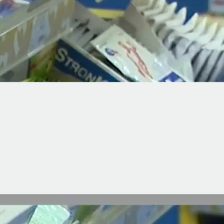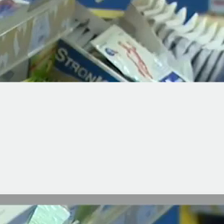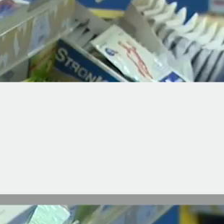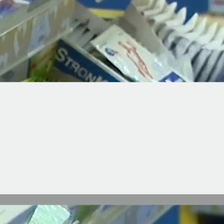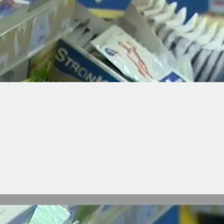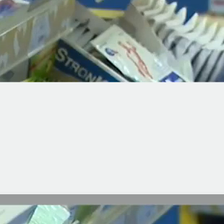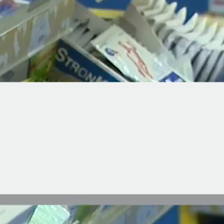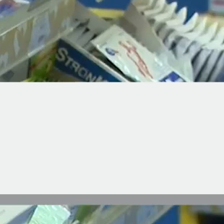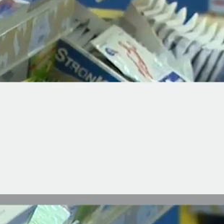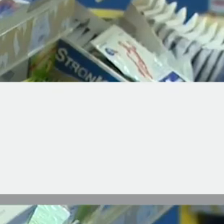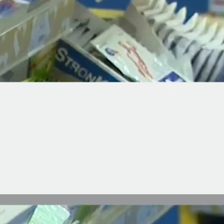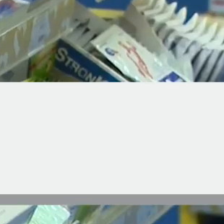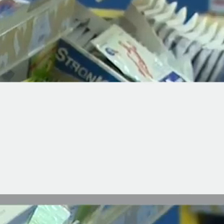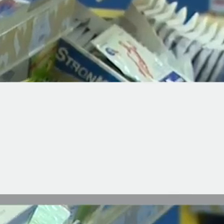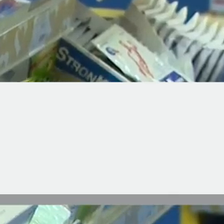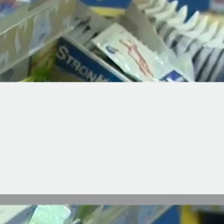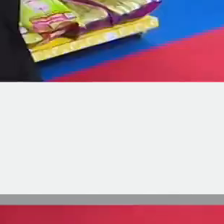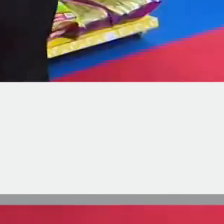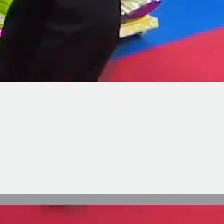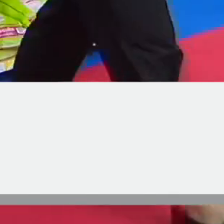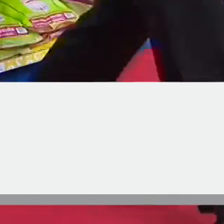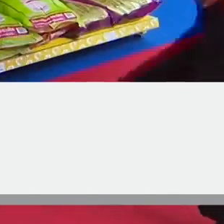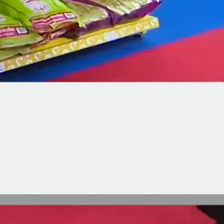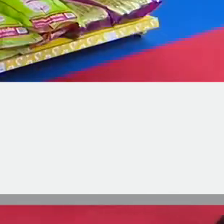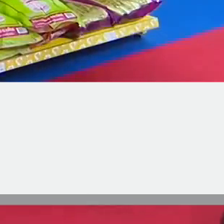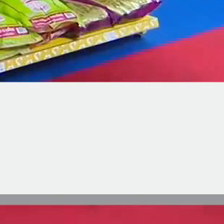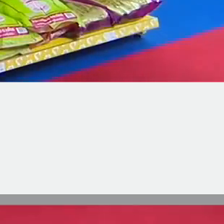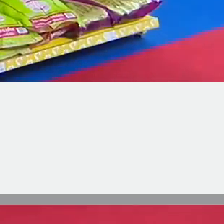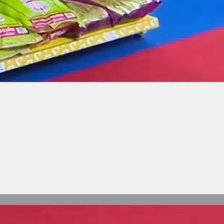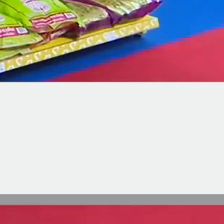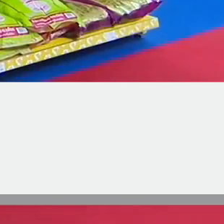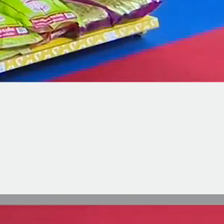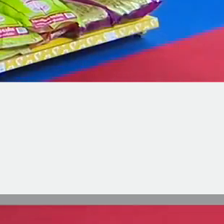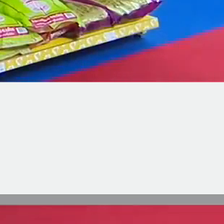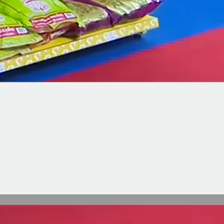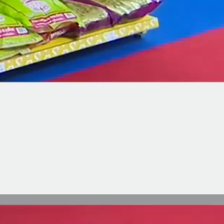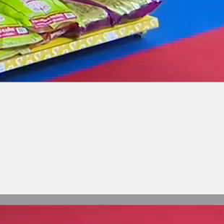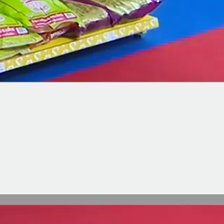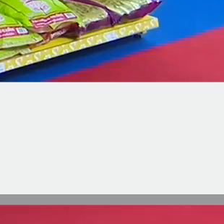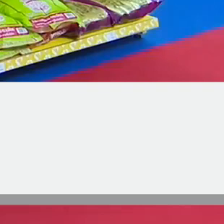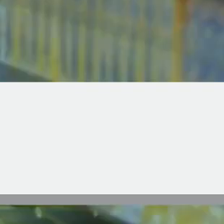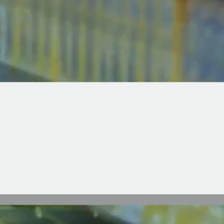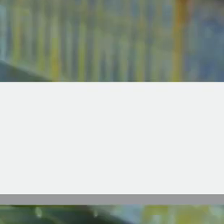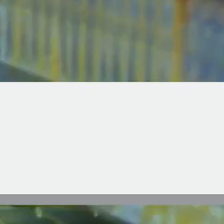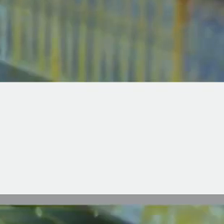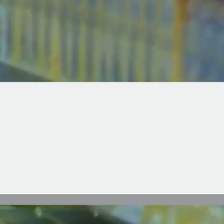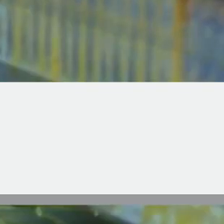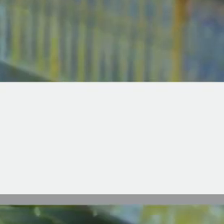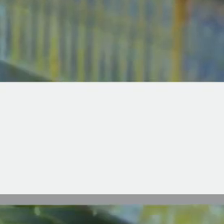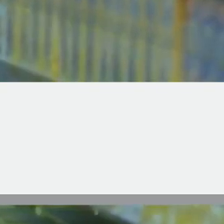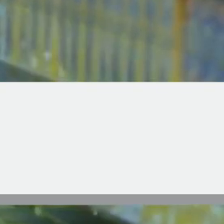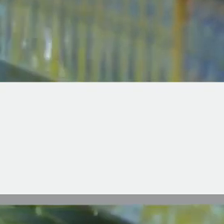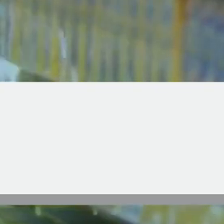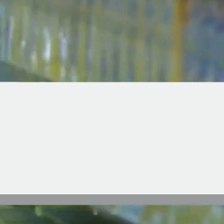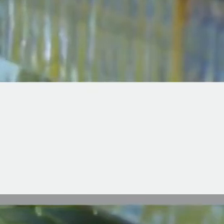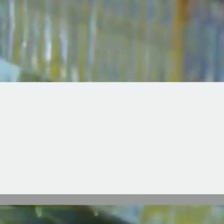างการค้าเน้นเพิ่มประสิทธิภาพเพิ่มรายได้เพิ่มกำไรให้ร้านค้าเติบโตคู่ชุมชนอย่างยั่งยืนนะคะใช้เทคโนโลยีและฐ